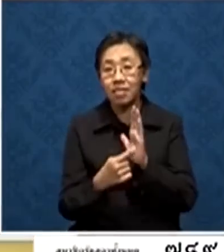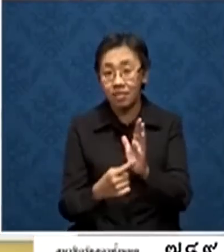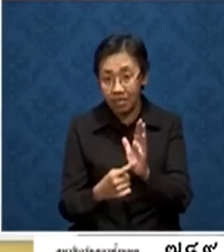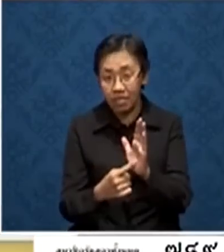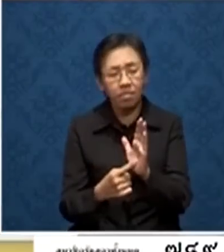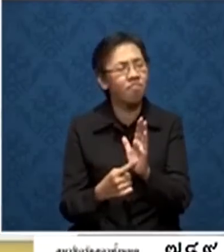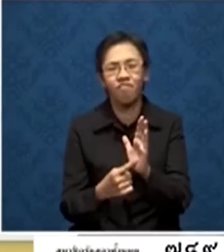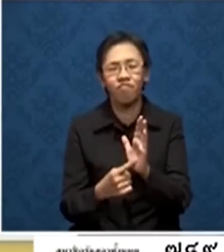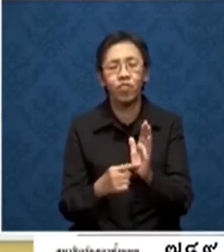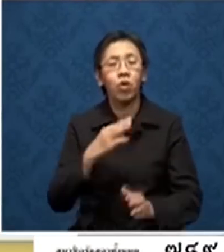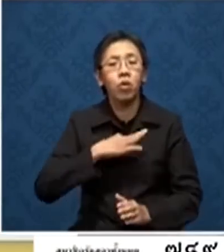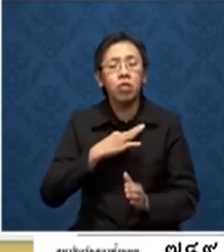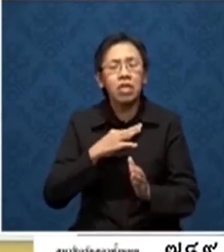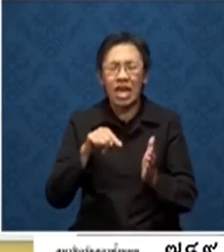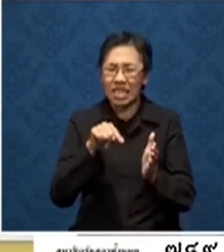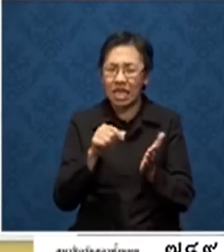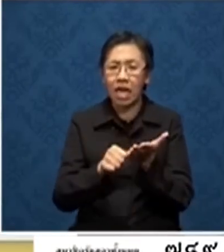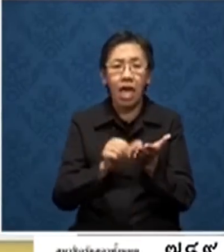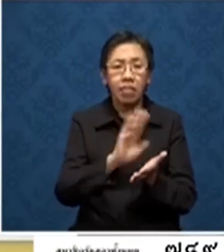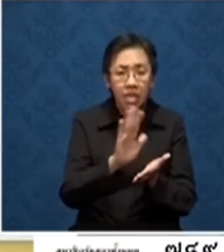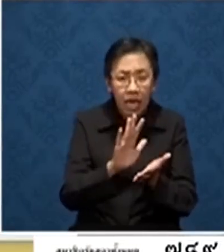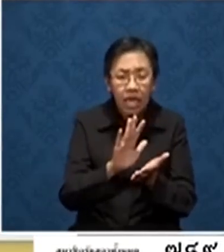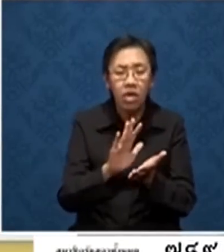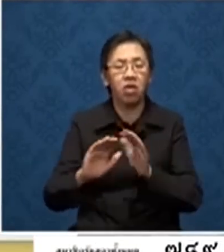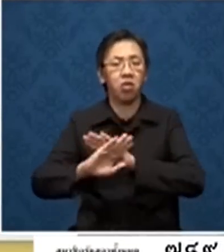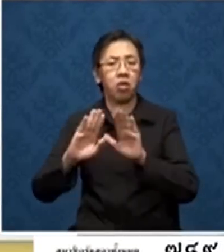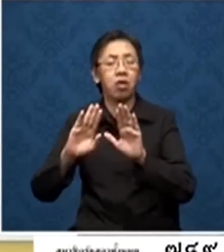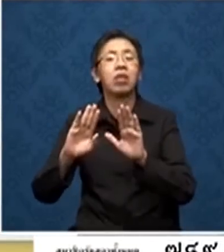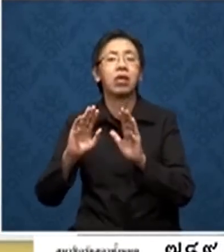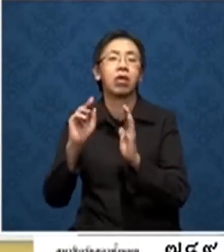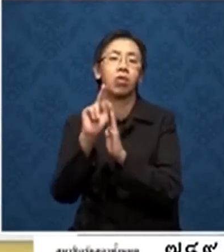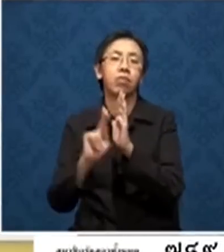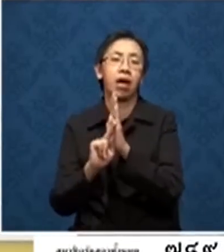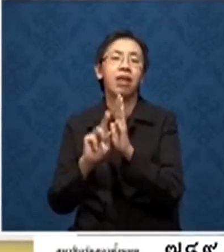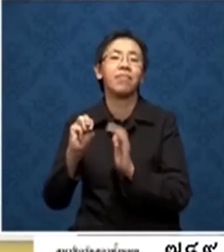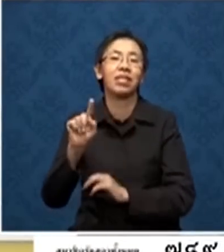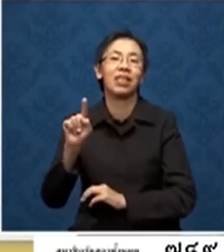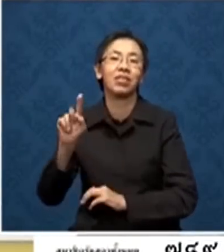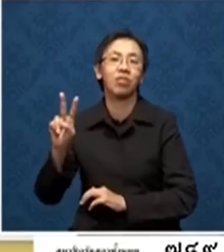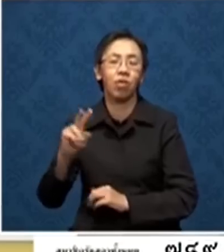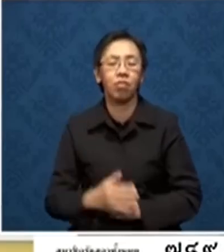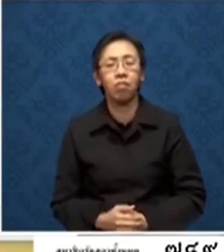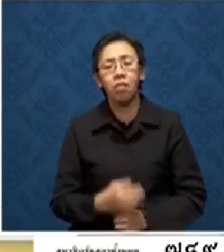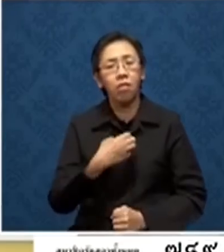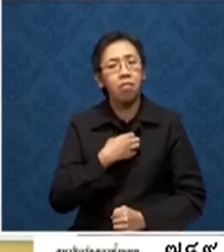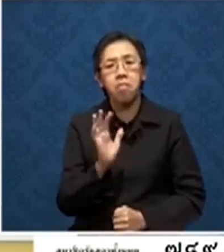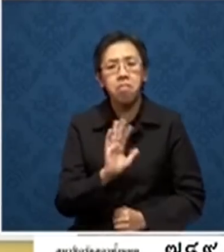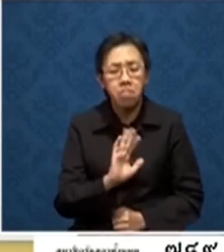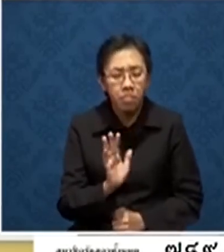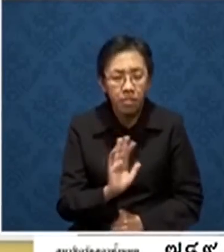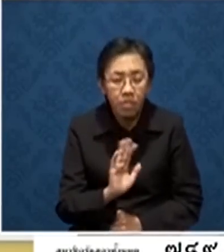การนี้ไม่ใช่เป็นการแก้ไขครับเป็นการยกเลิกประมวลกฎหมายอาญามาตรา112ผมไม่อยากจะเอา